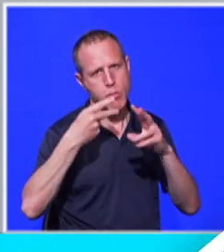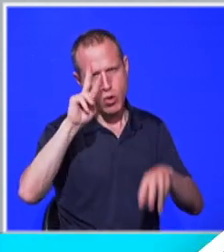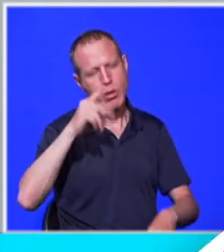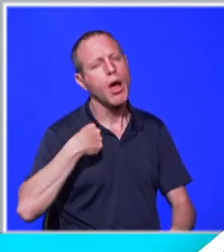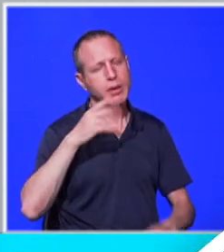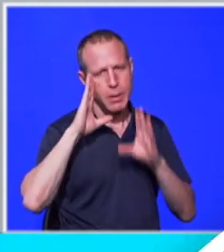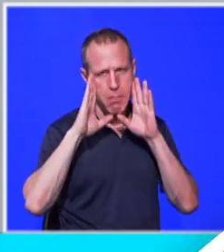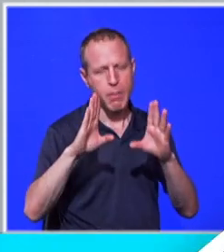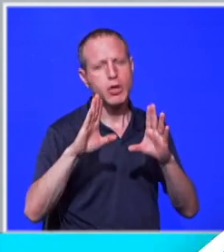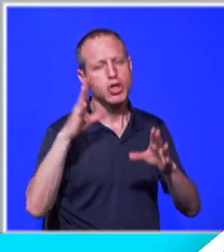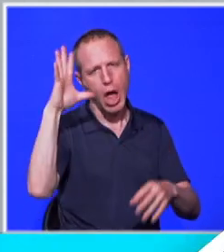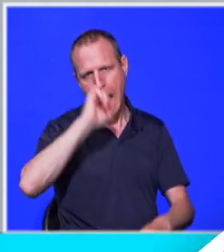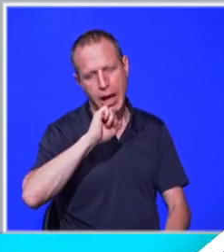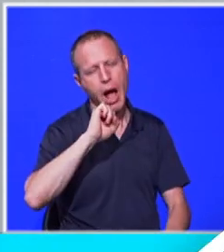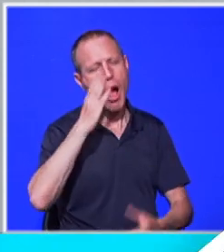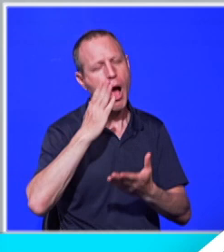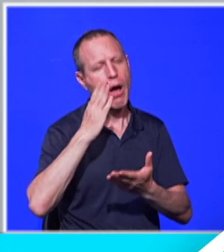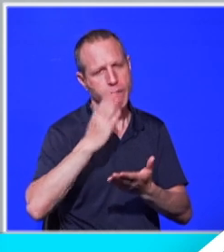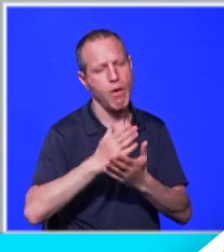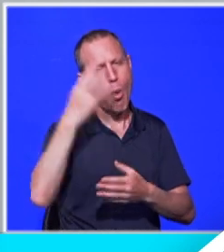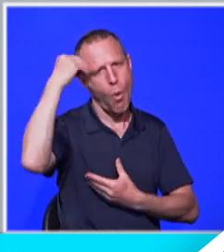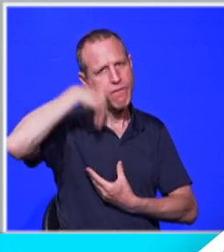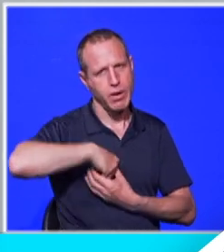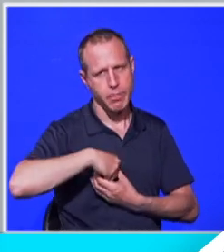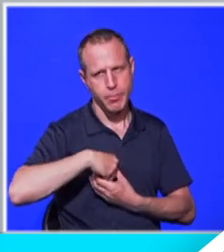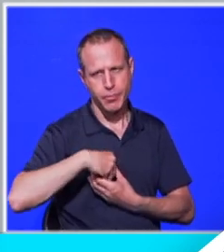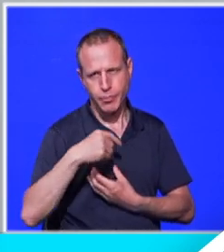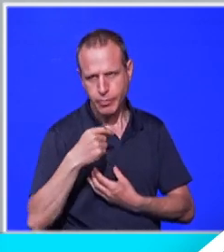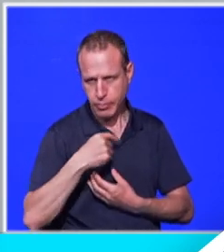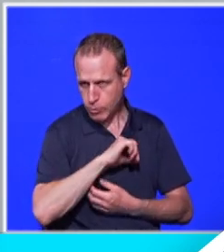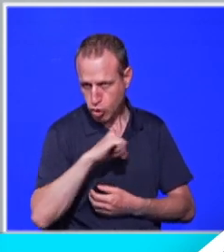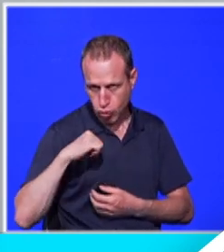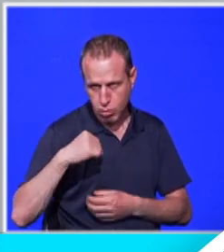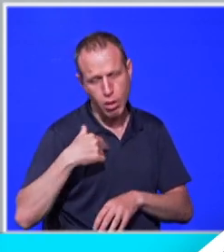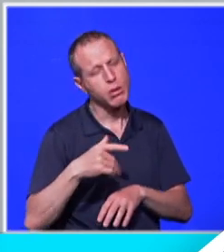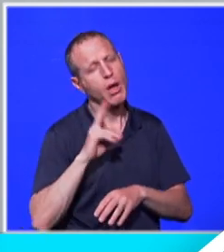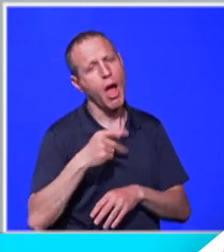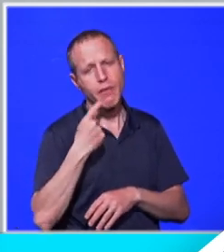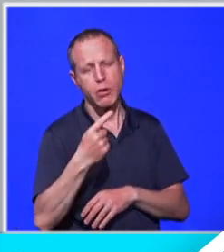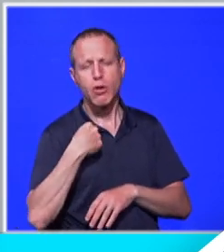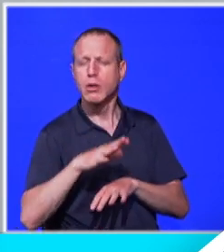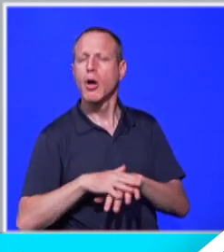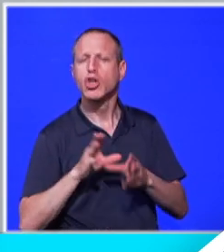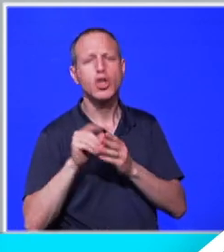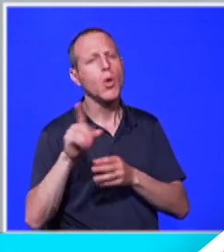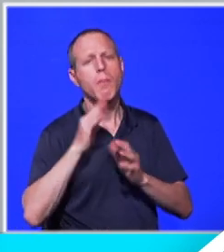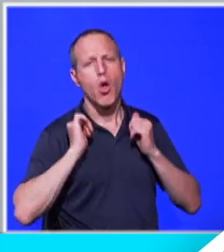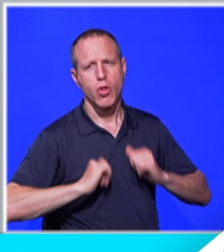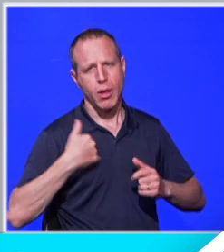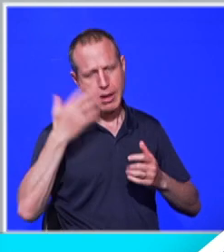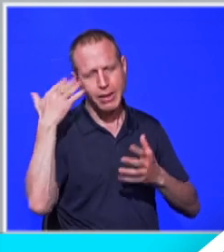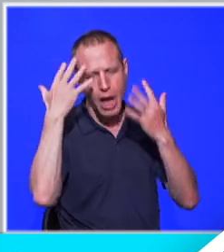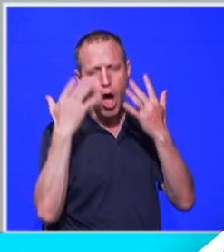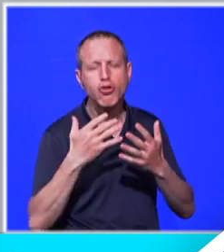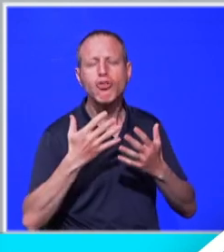מאמין שהלקח גם הופנם. באב אישית, אני חייב להגיד לך שאני מרגיש איתו מאוד, מאוד בנוח. אני הייתי חשב כללי